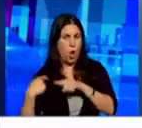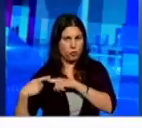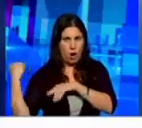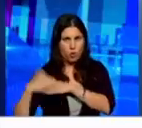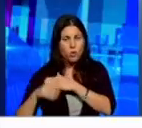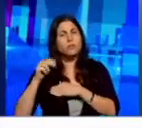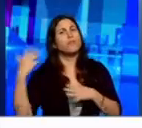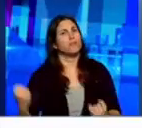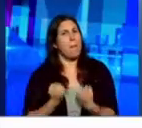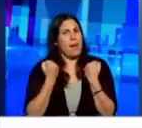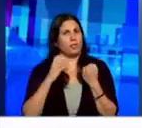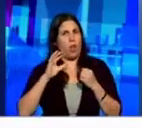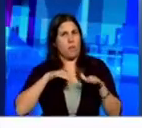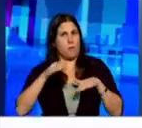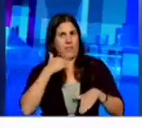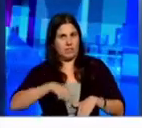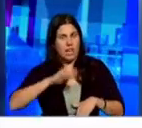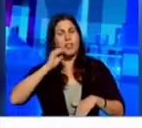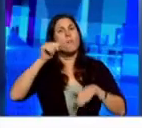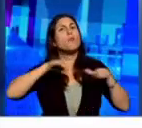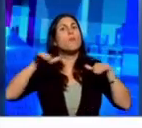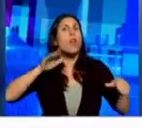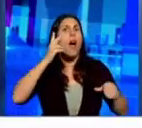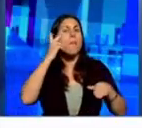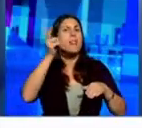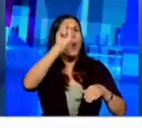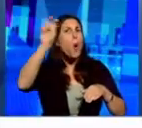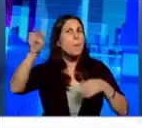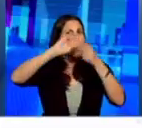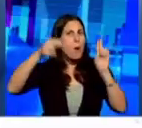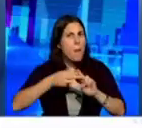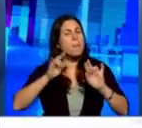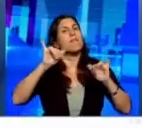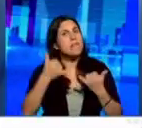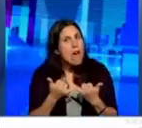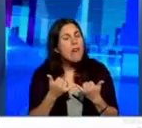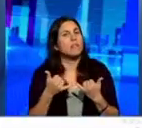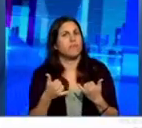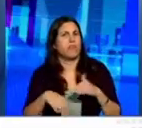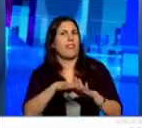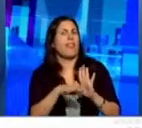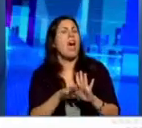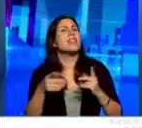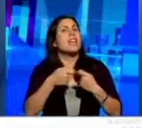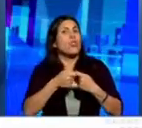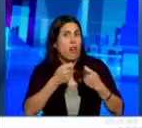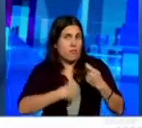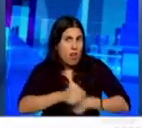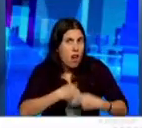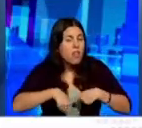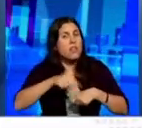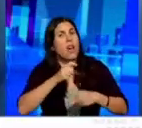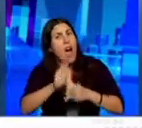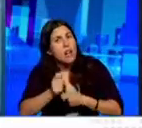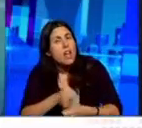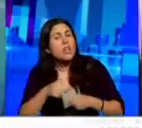ישראל בכלל, וראש הממשלה בפרט, בביקורים שלו בעולם, להתנות את חלק מהקשרים הכלכליים, הצבאיים וטכנולוגיים של ישראל עם